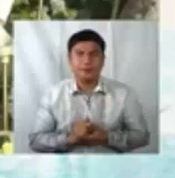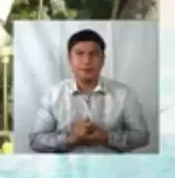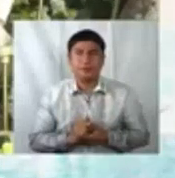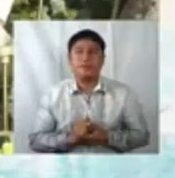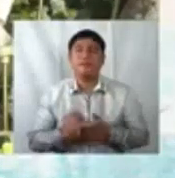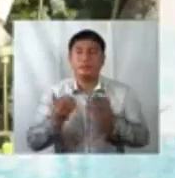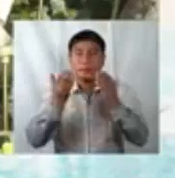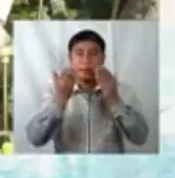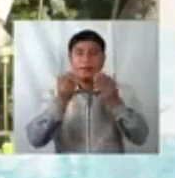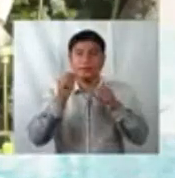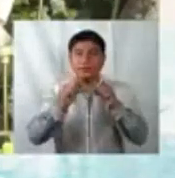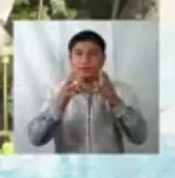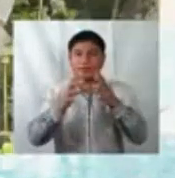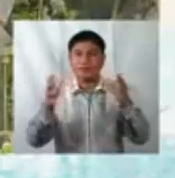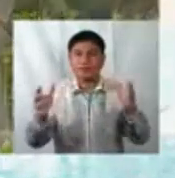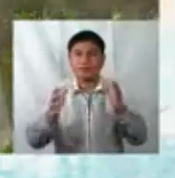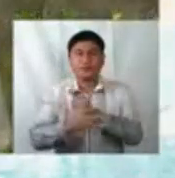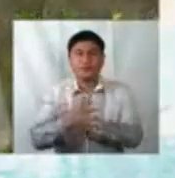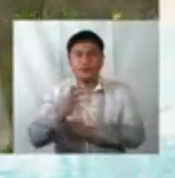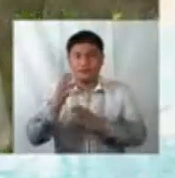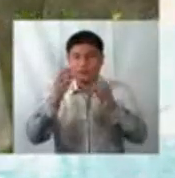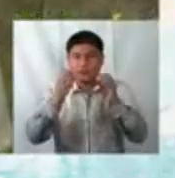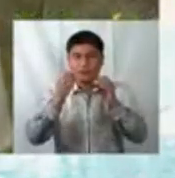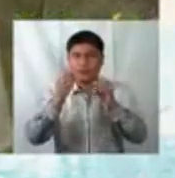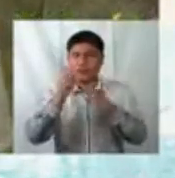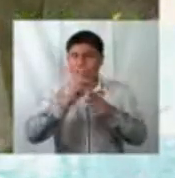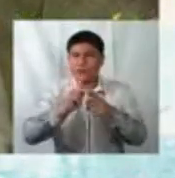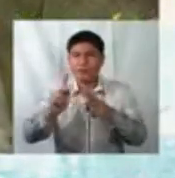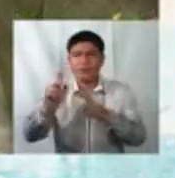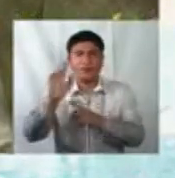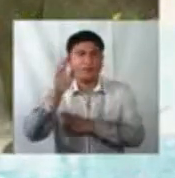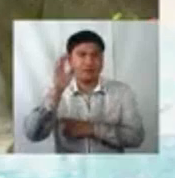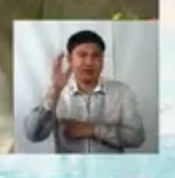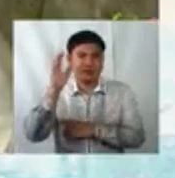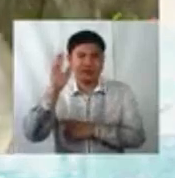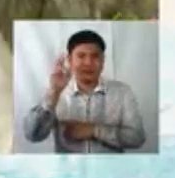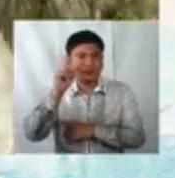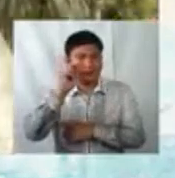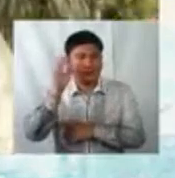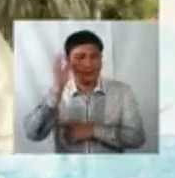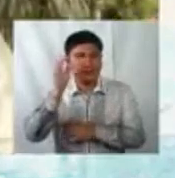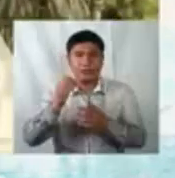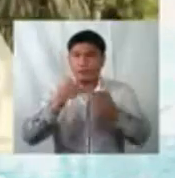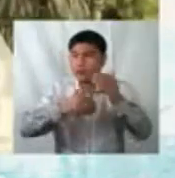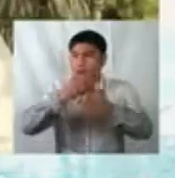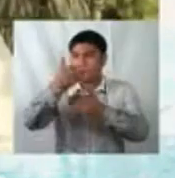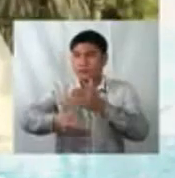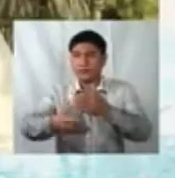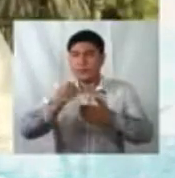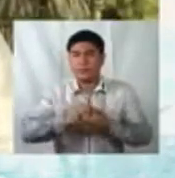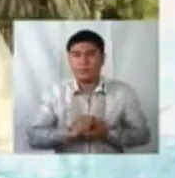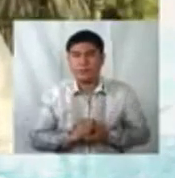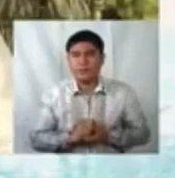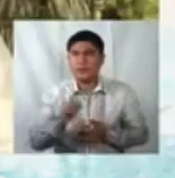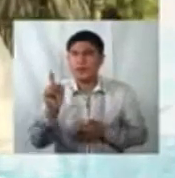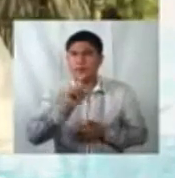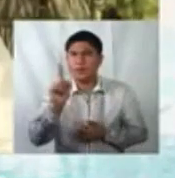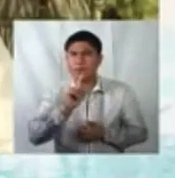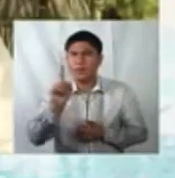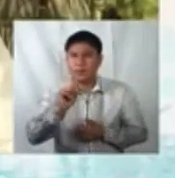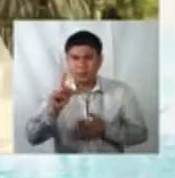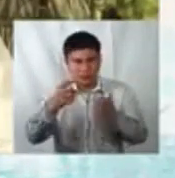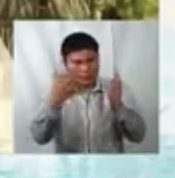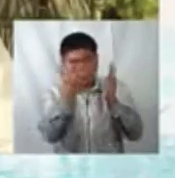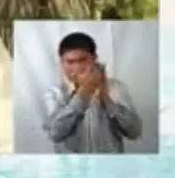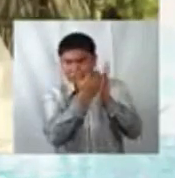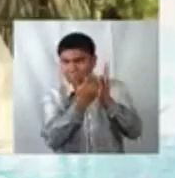Maraming salamat po, Professor Xiao. Dr. Patagan. Ang susunod po nating tanong, Professor Chua, ano ang nilalaman